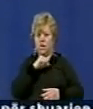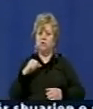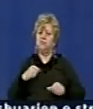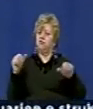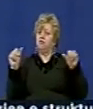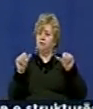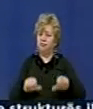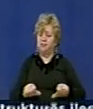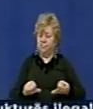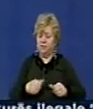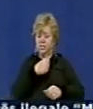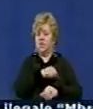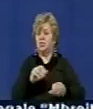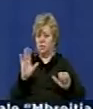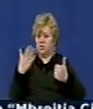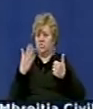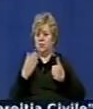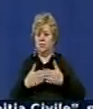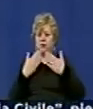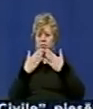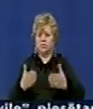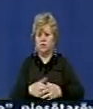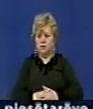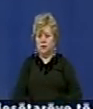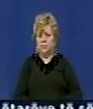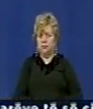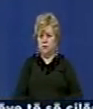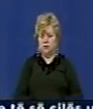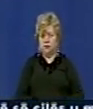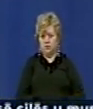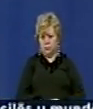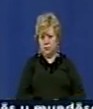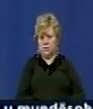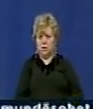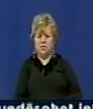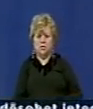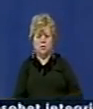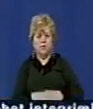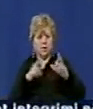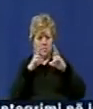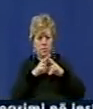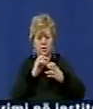që 16 vjet të bëjmë drejtësi. Ju faleminderit. Armand Zemaj.